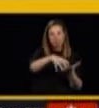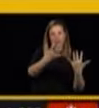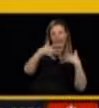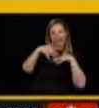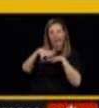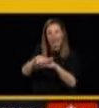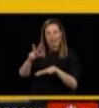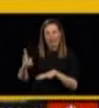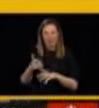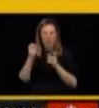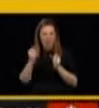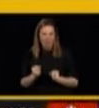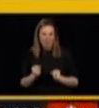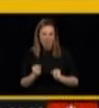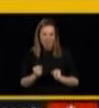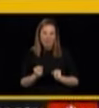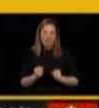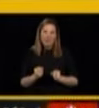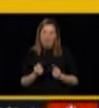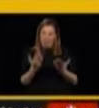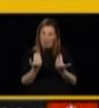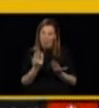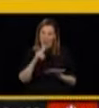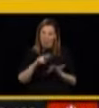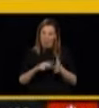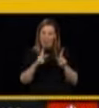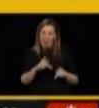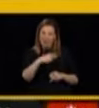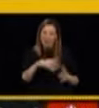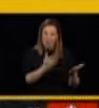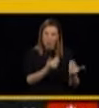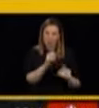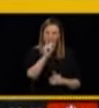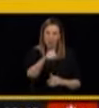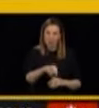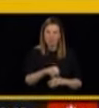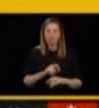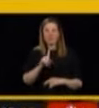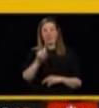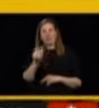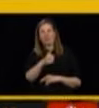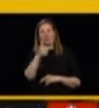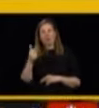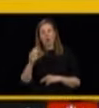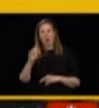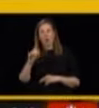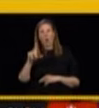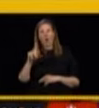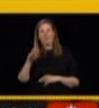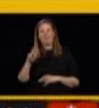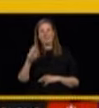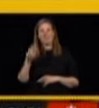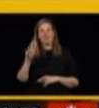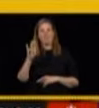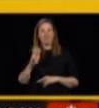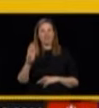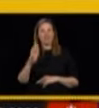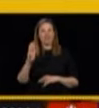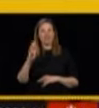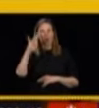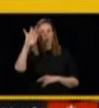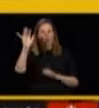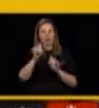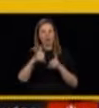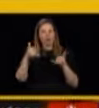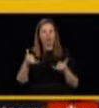rapidement, puis on a besoin de ces 2000 médecins. Prochaine question, Olivier Bossé, Le Soleil. Bonjour.